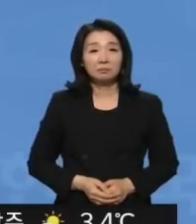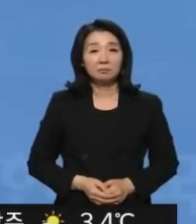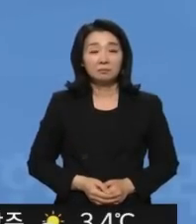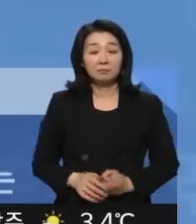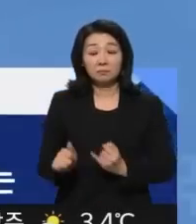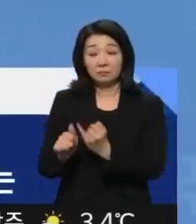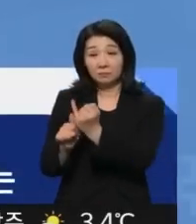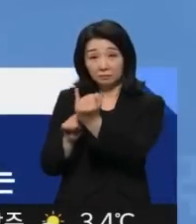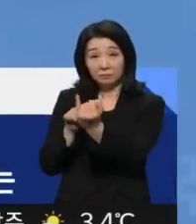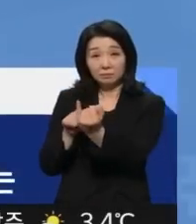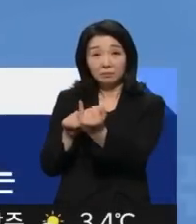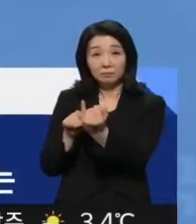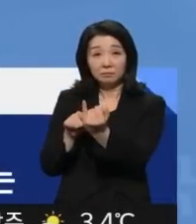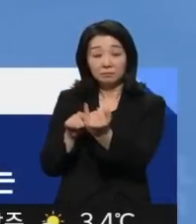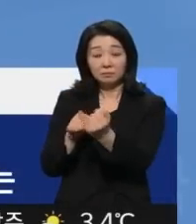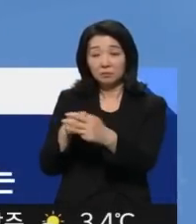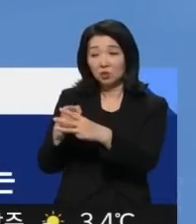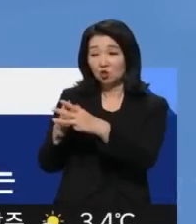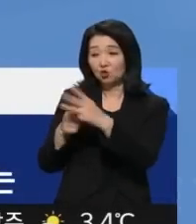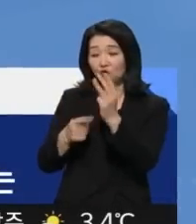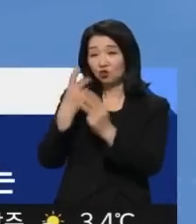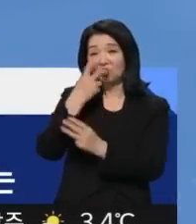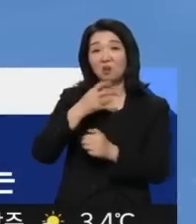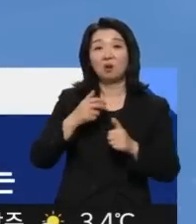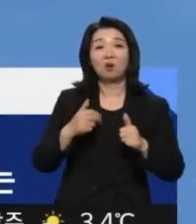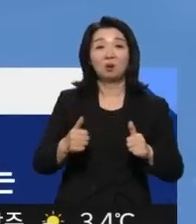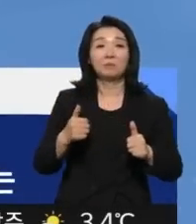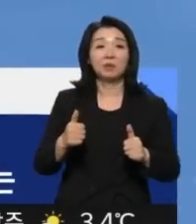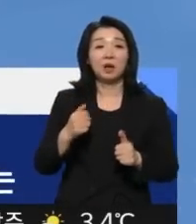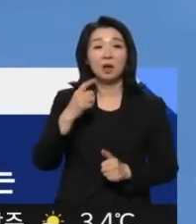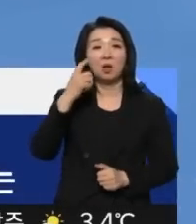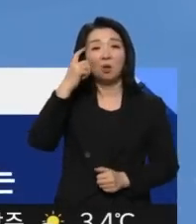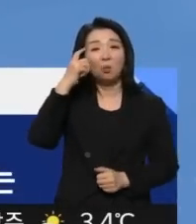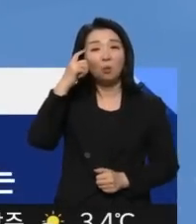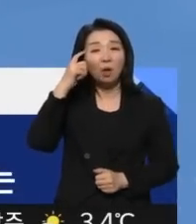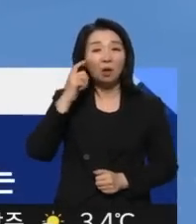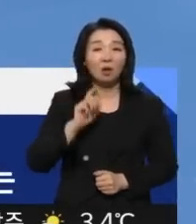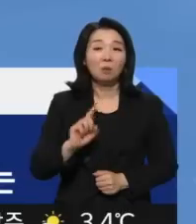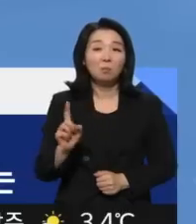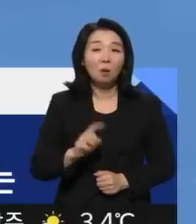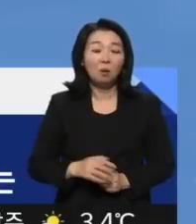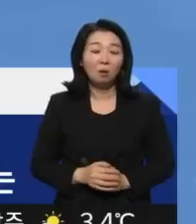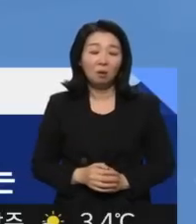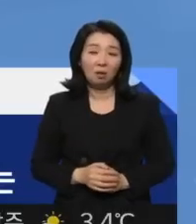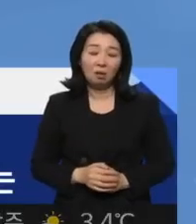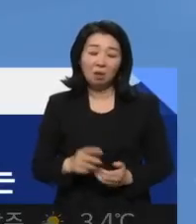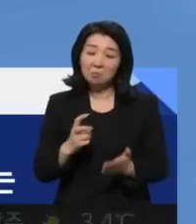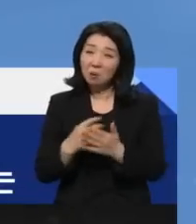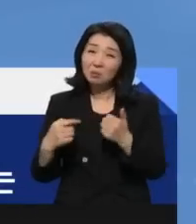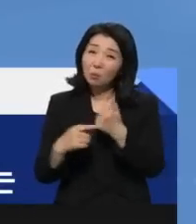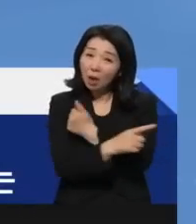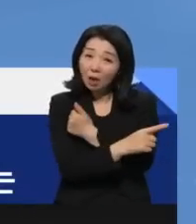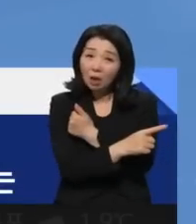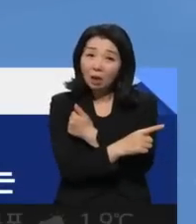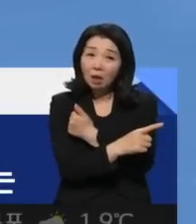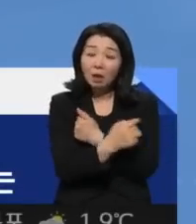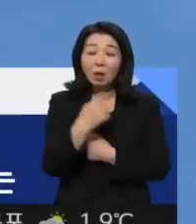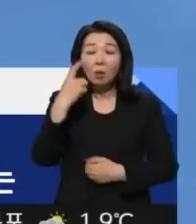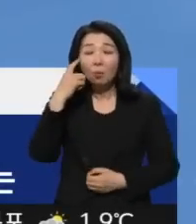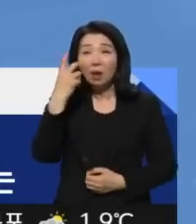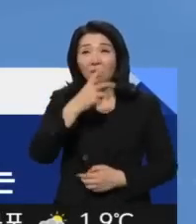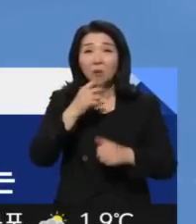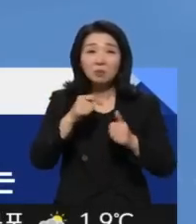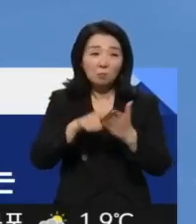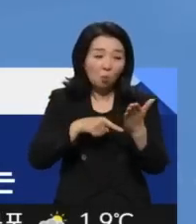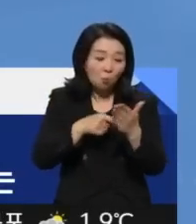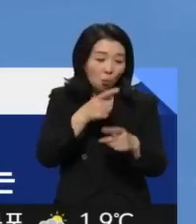김건희 여사는 윤석열 검찰의 치외 법권입니까? 윤석열 정권 하에서 벌어지는 검찰의 정치